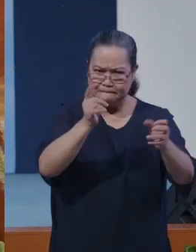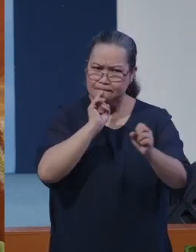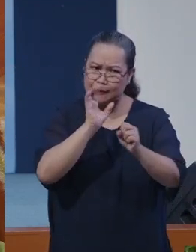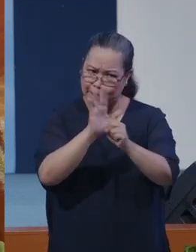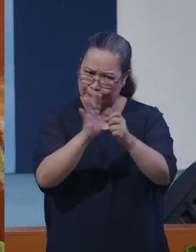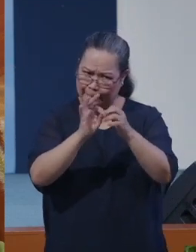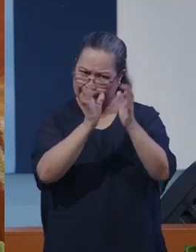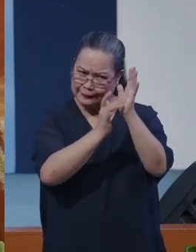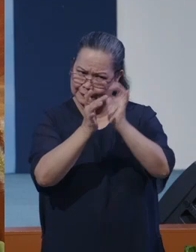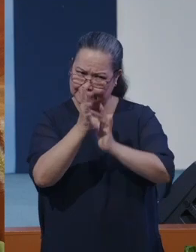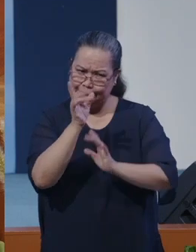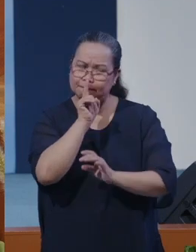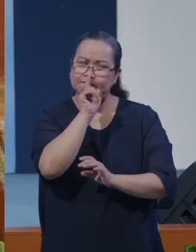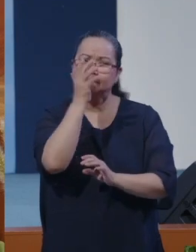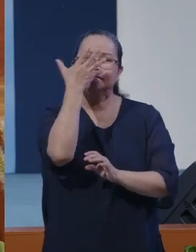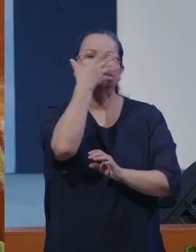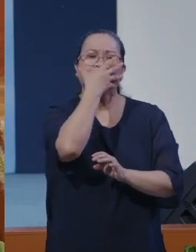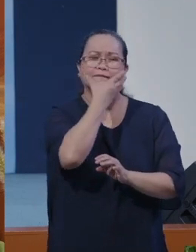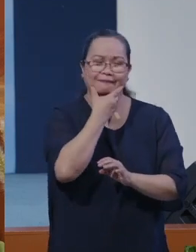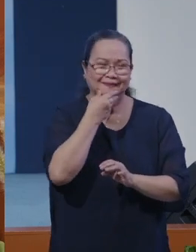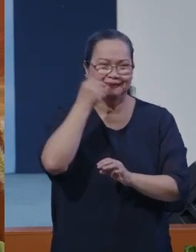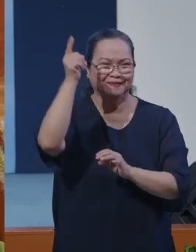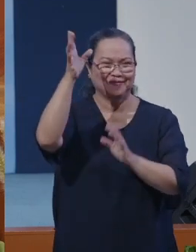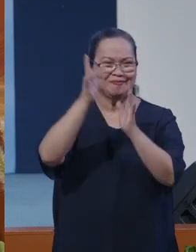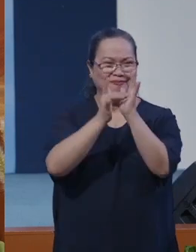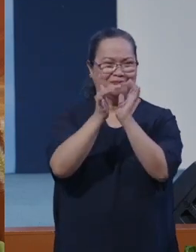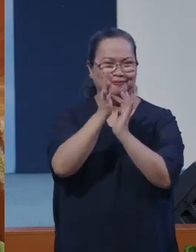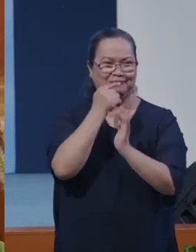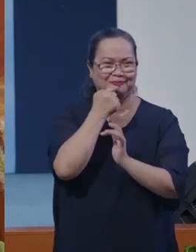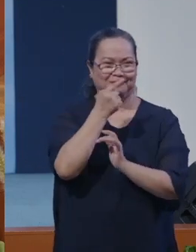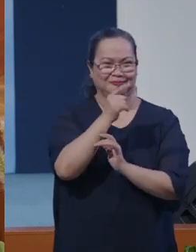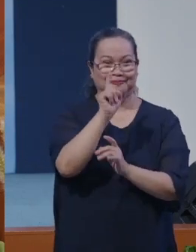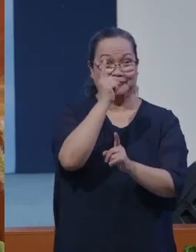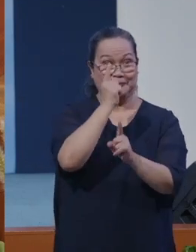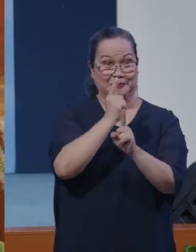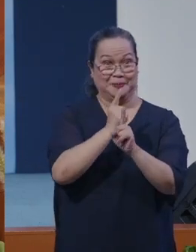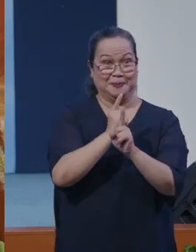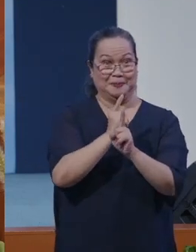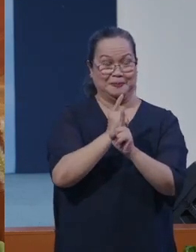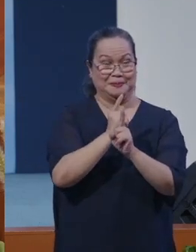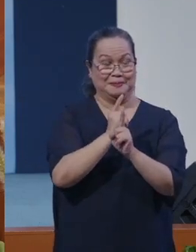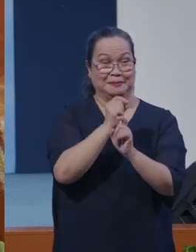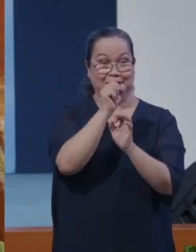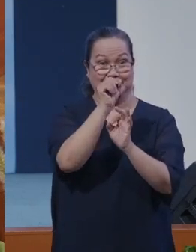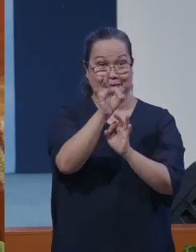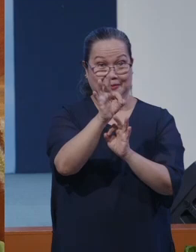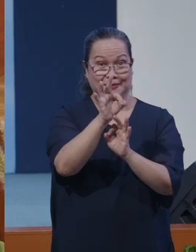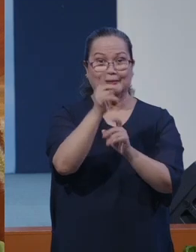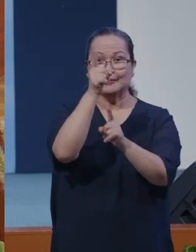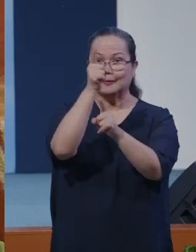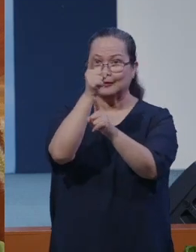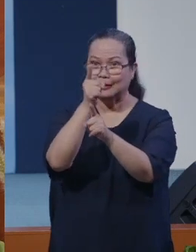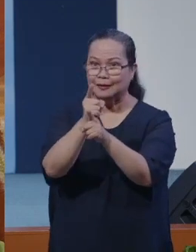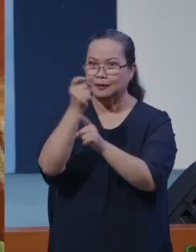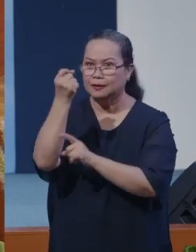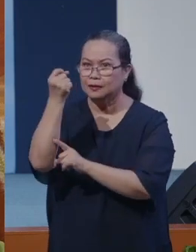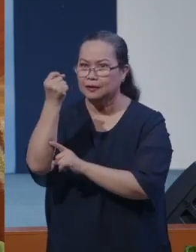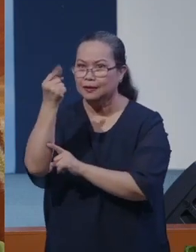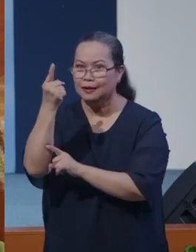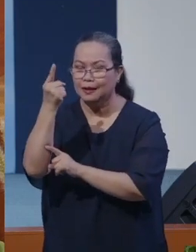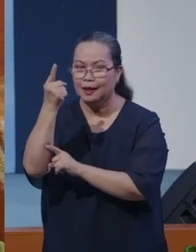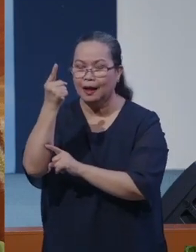nun. Napakaganda po nung sinabi ng ating Panginoon. At tama po, pagtanaw ng tamang